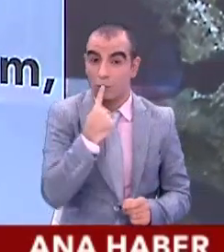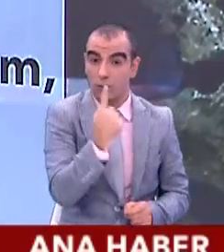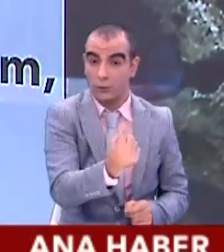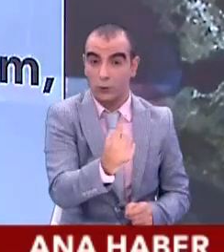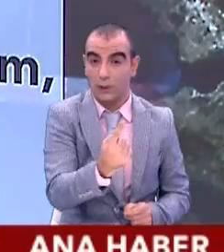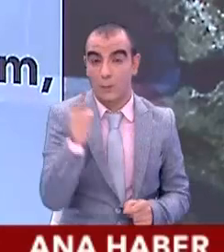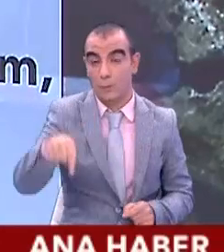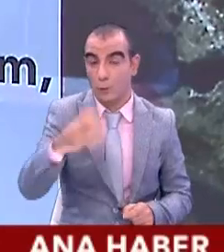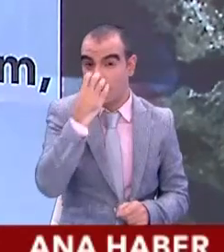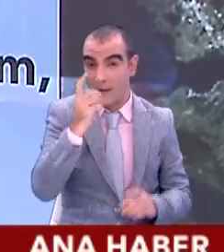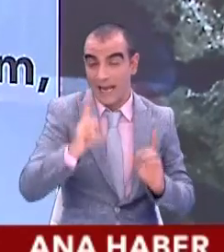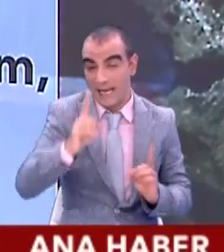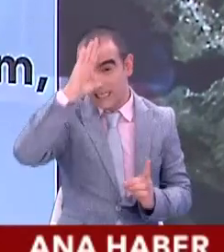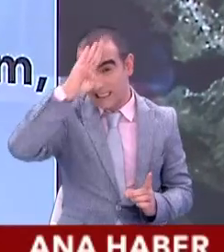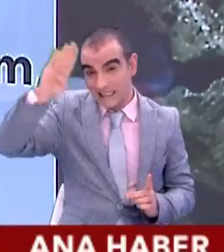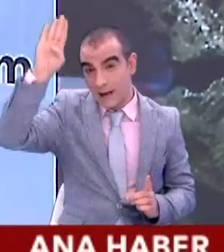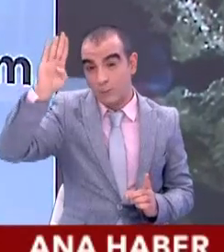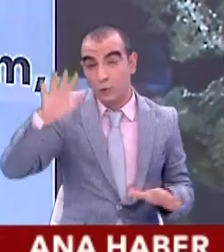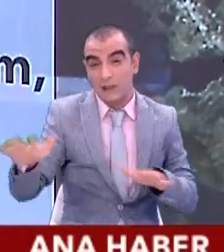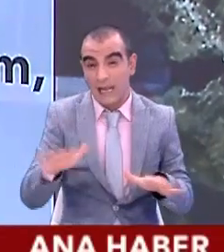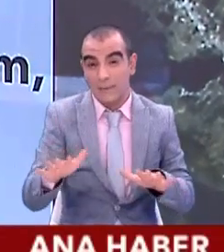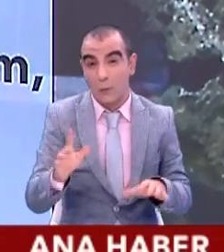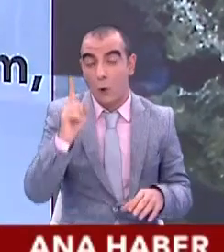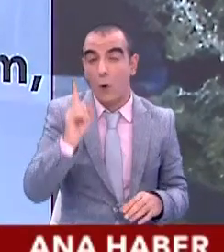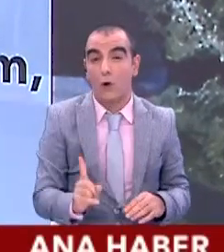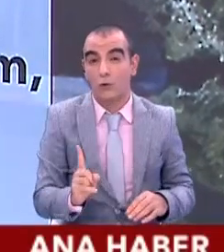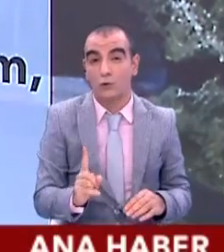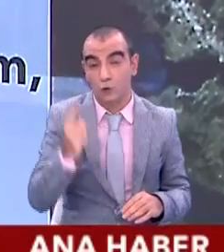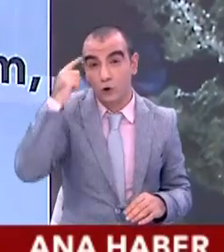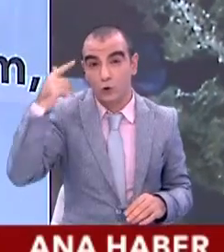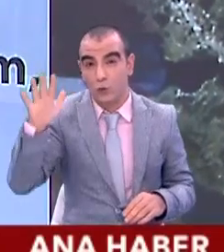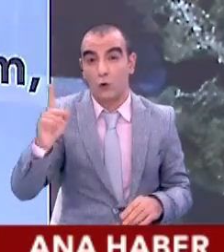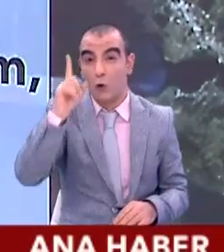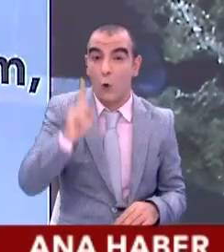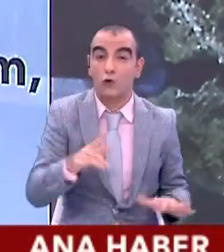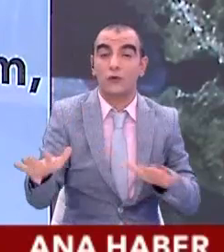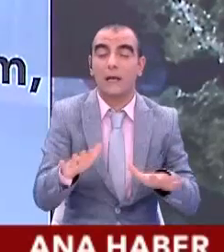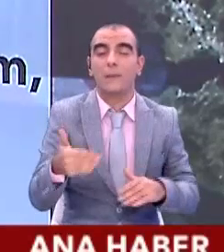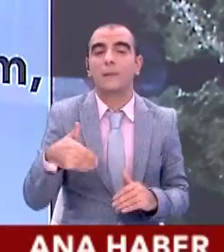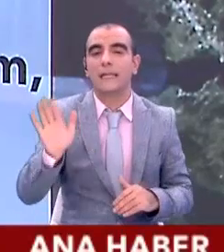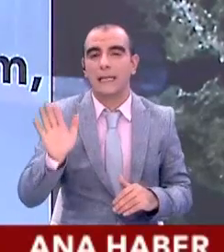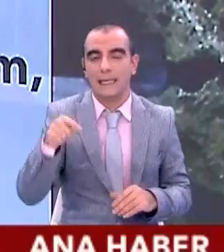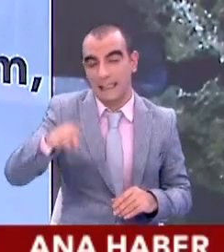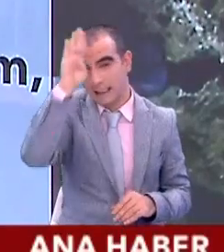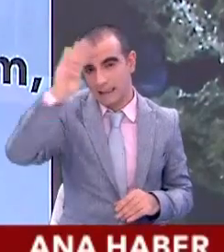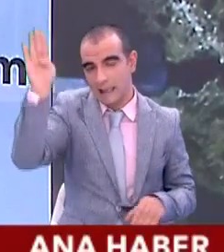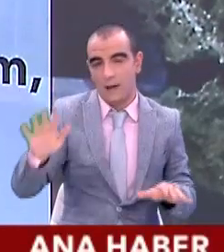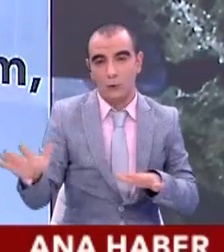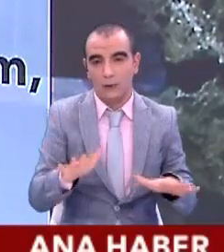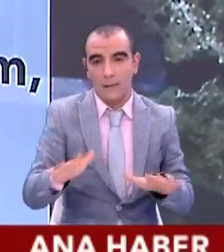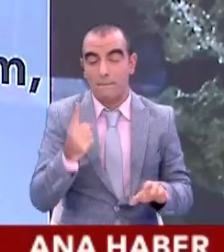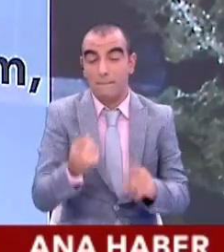beklenen büyük İstanbul depreminin Öncü şoku Öncü depremi değil İstanbul depremi